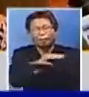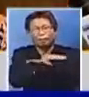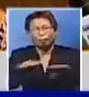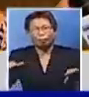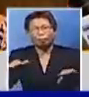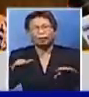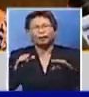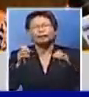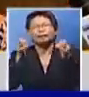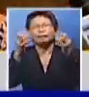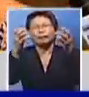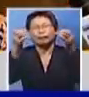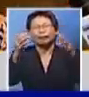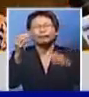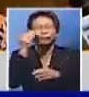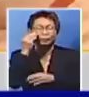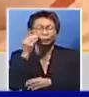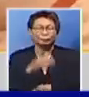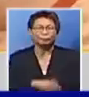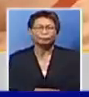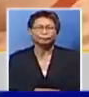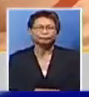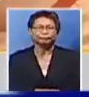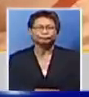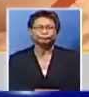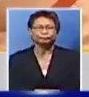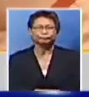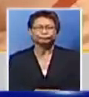bukan majoriti pengundinya, pengundi Melayu.